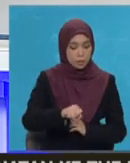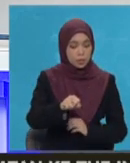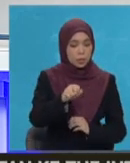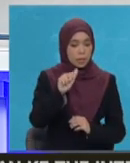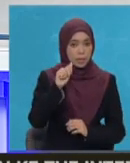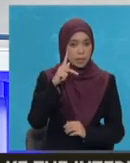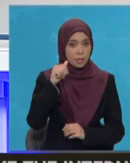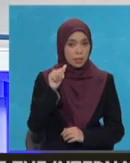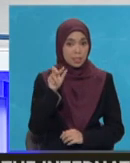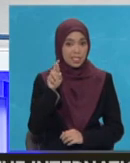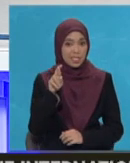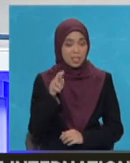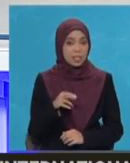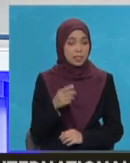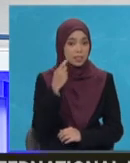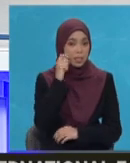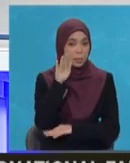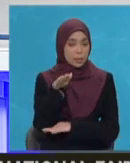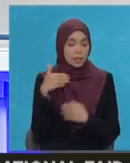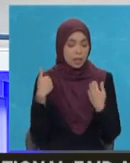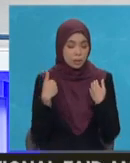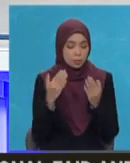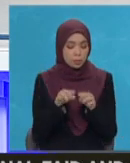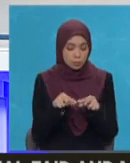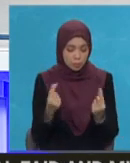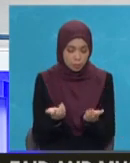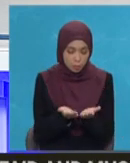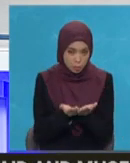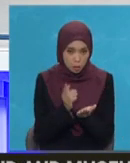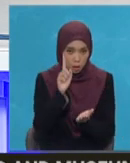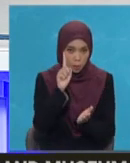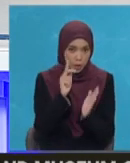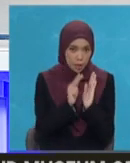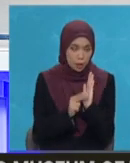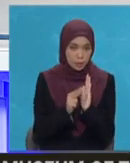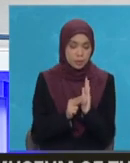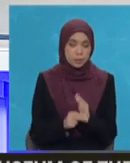Alquran atau Alquran awal majelis berlangsung di masjid berkenaan